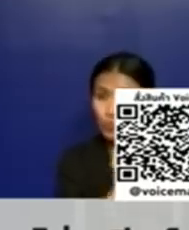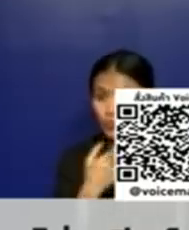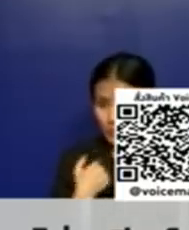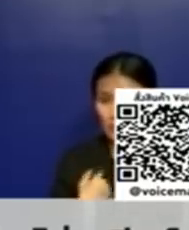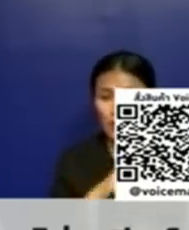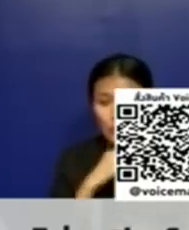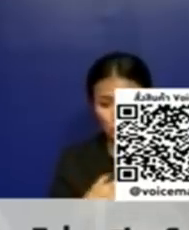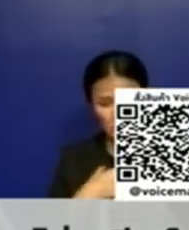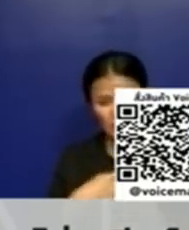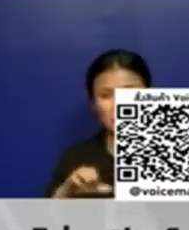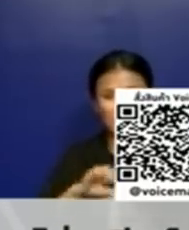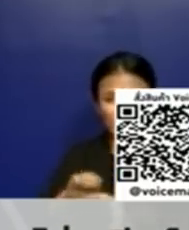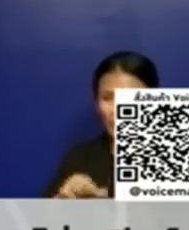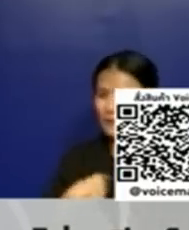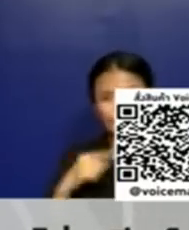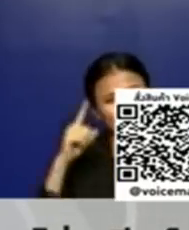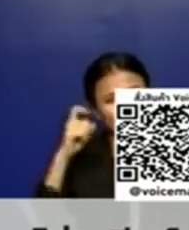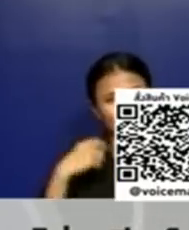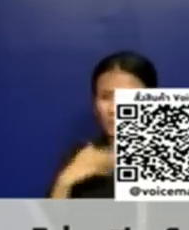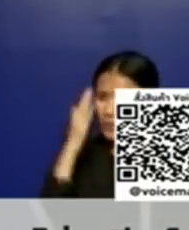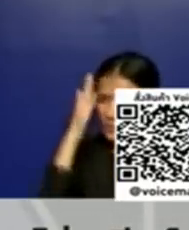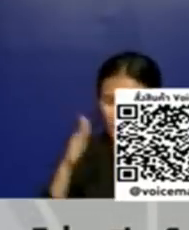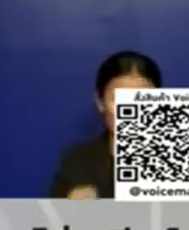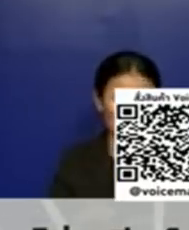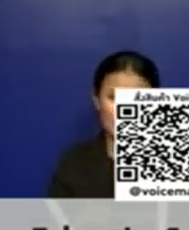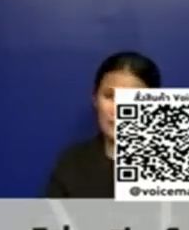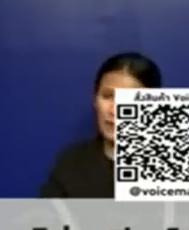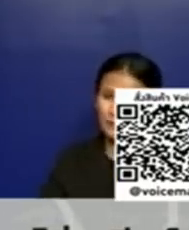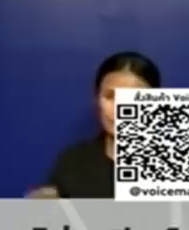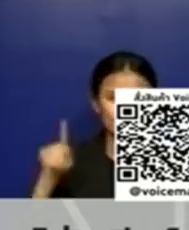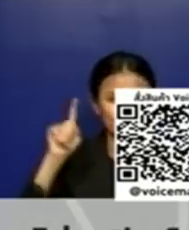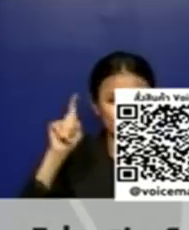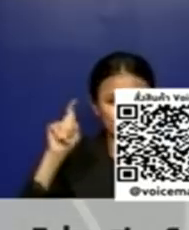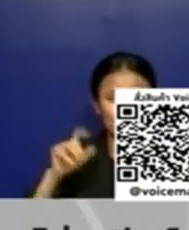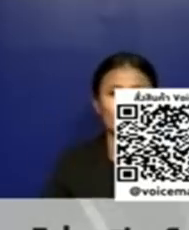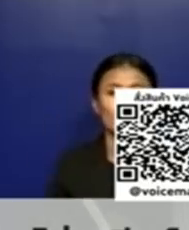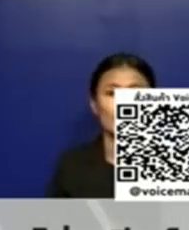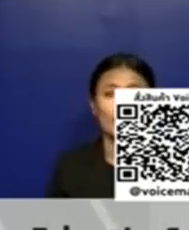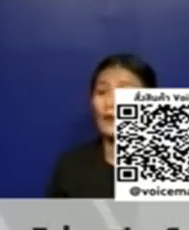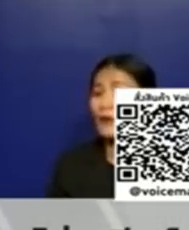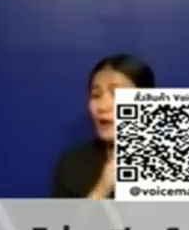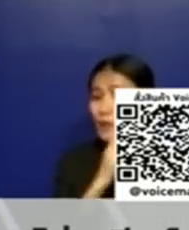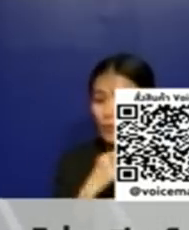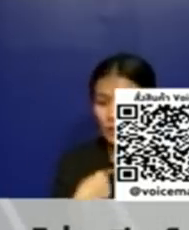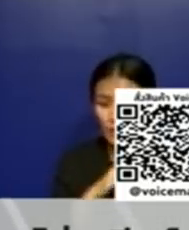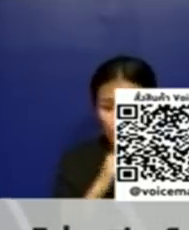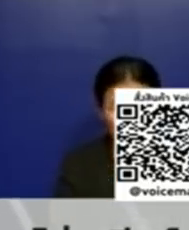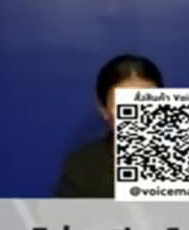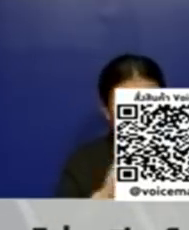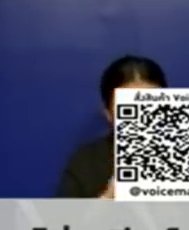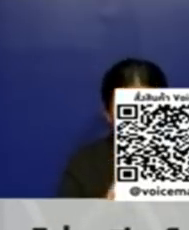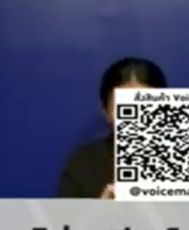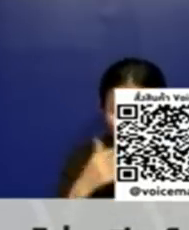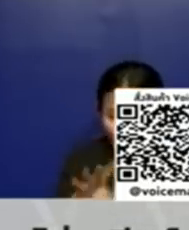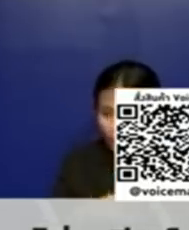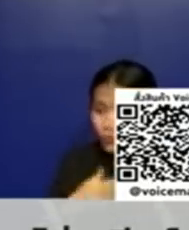คเพื่อไทยเนี่ยอภิปรายไว้นะฮะหลักๆเนี่ยที่คุณพิชัยบอกว่ามีอยู่5เรื่องด้วยกันที ่ ทางรัฐบาลตอบออกมาแล้วไม่เ